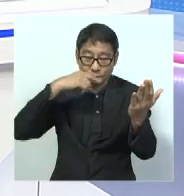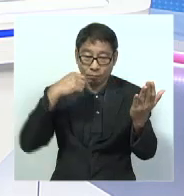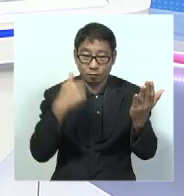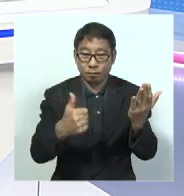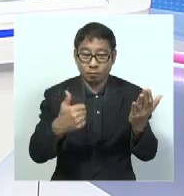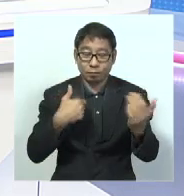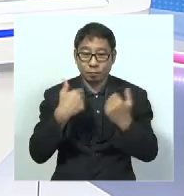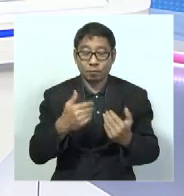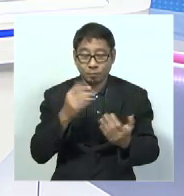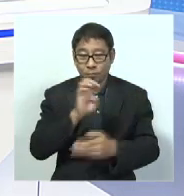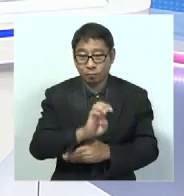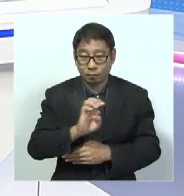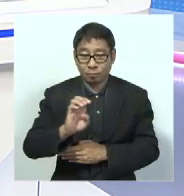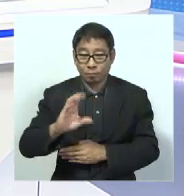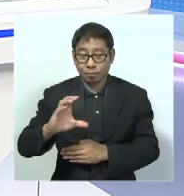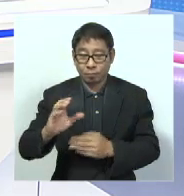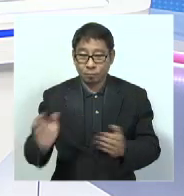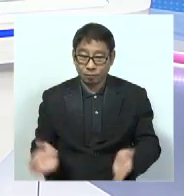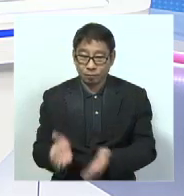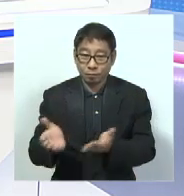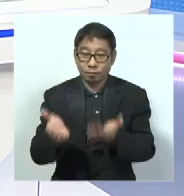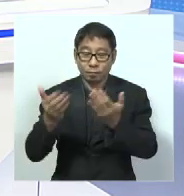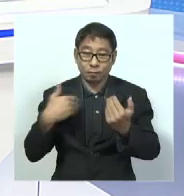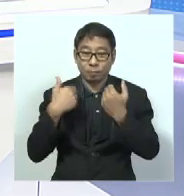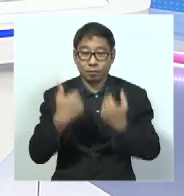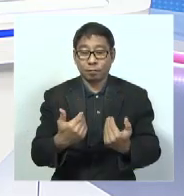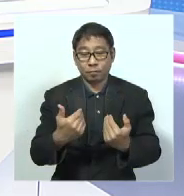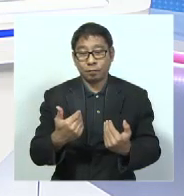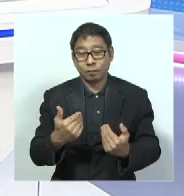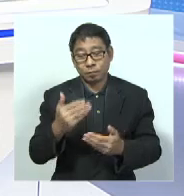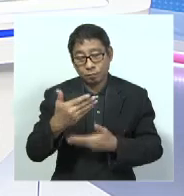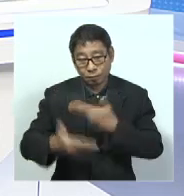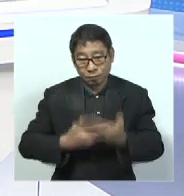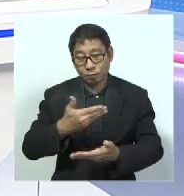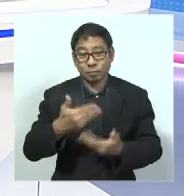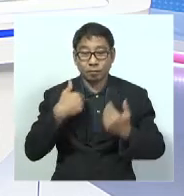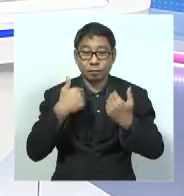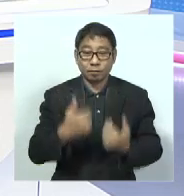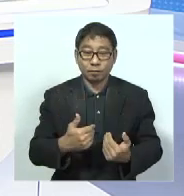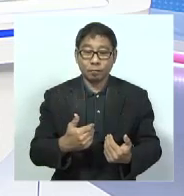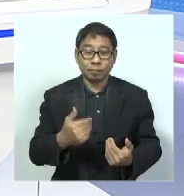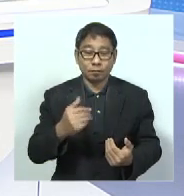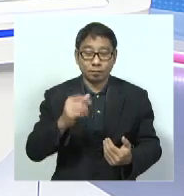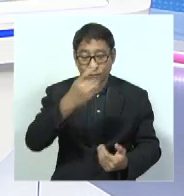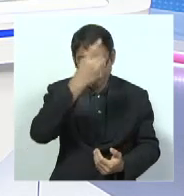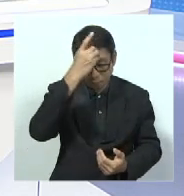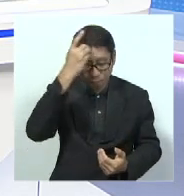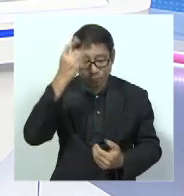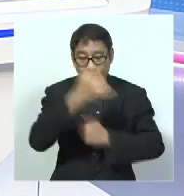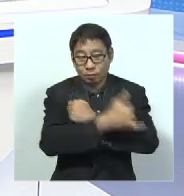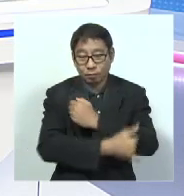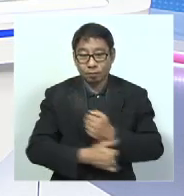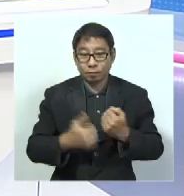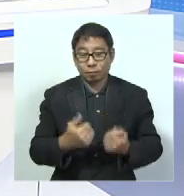พาะพื้นที่ EC ที่เรากำลังที่จะผลักดันอยู่ด้วยนะครับ รวมถึงเรื่องของการค้าการขายด้วยนะคะเพราะว่าตอนนี้เนี่ยเยอรมันเป็นประเ